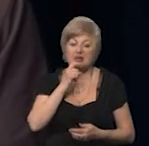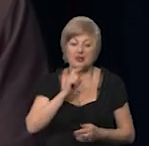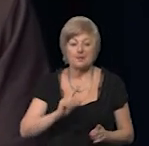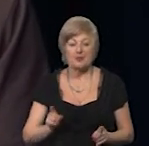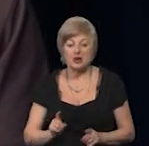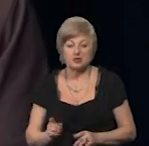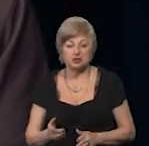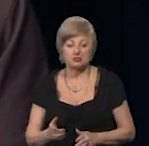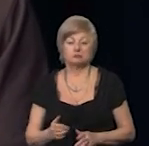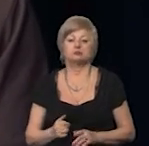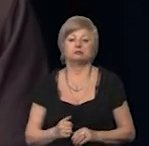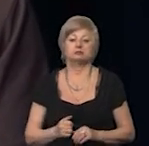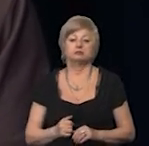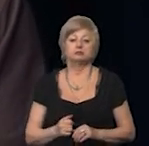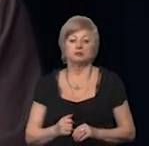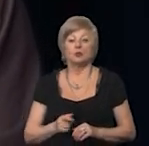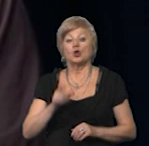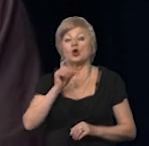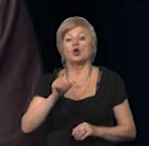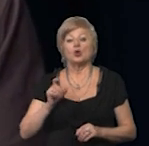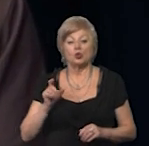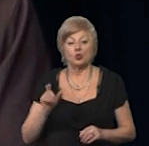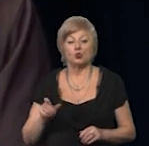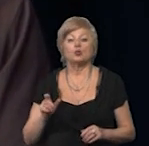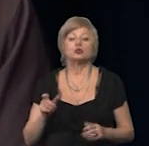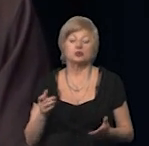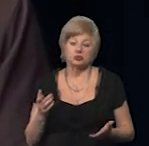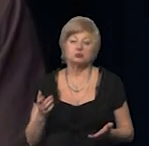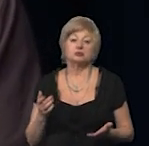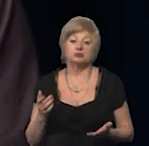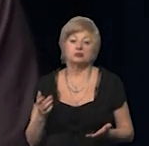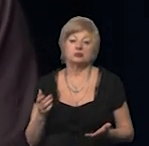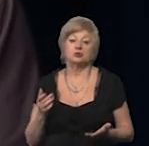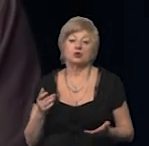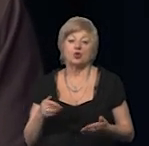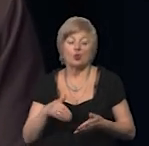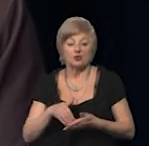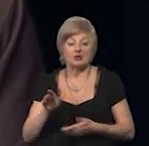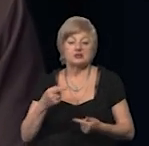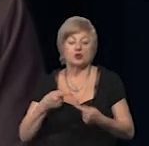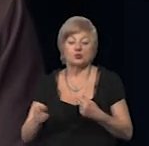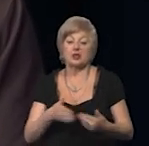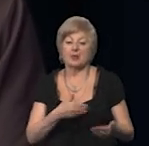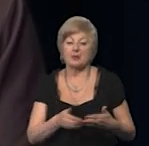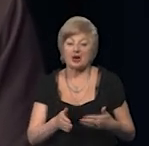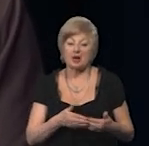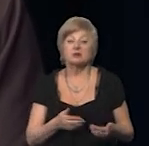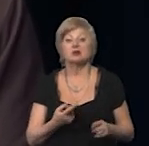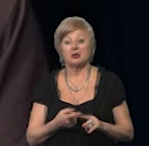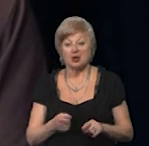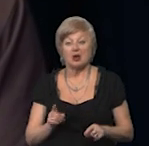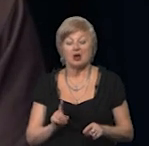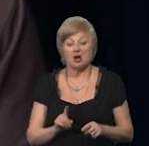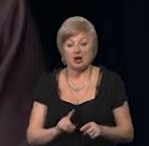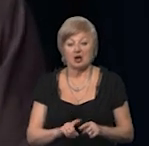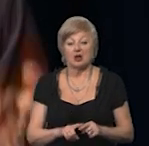в питанні, люди відокремлюють цігун від інших практик. Да? Це,